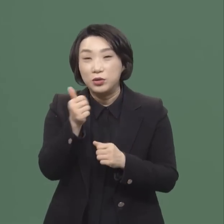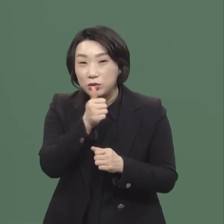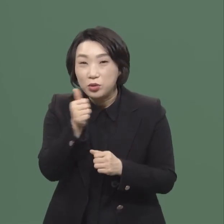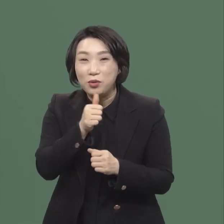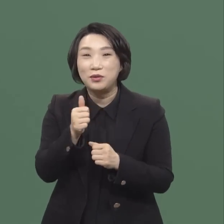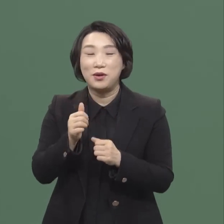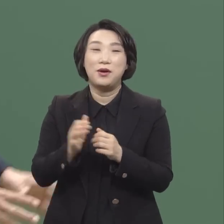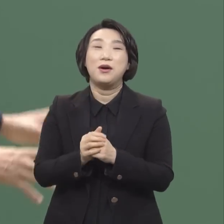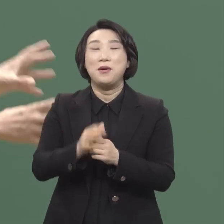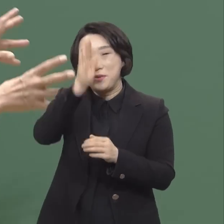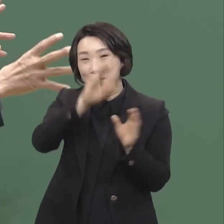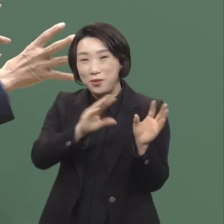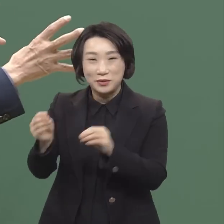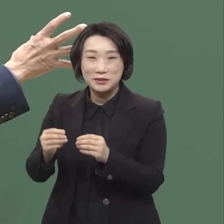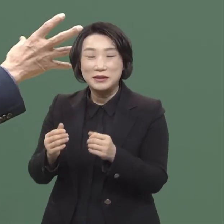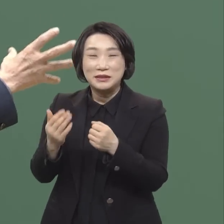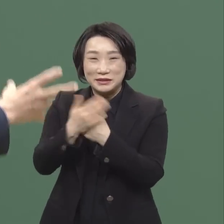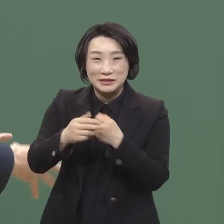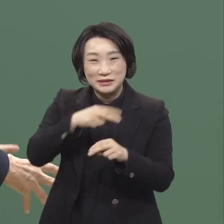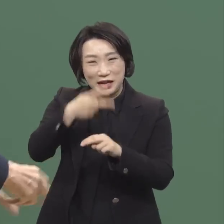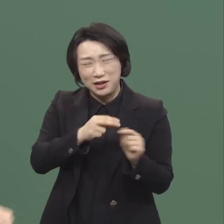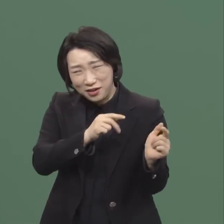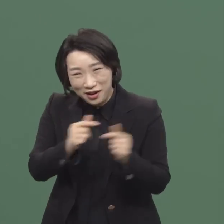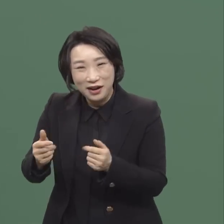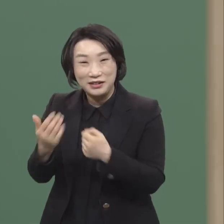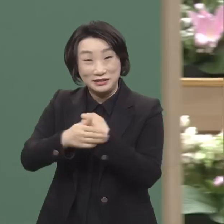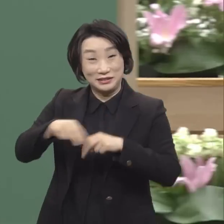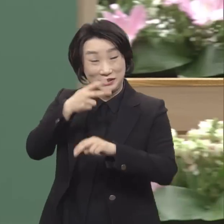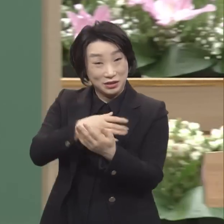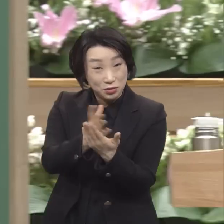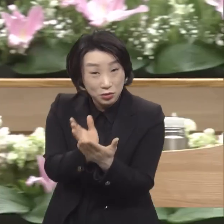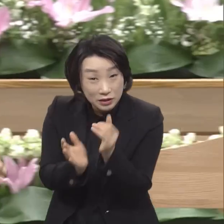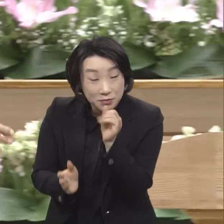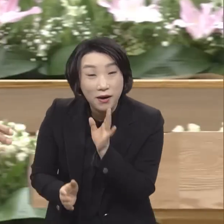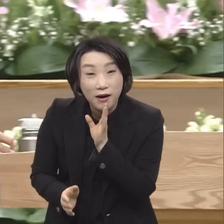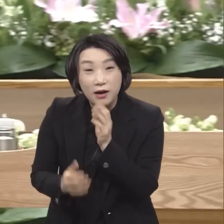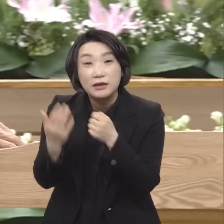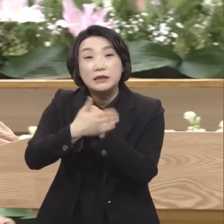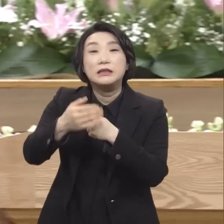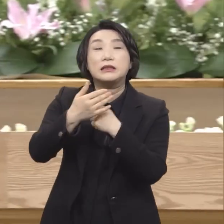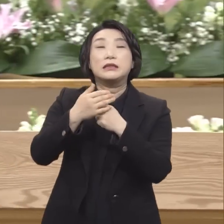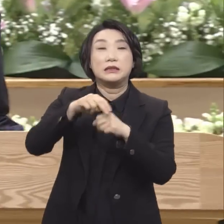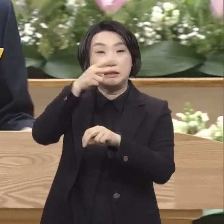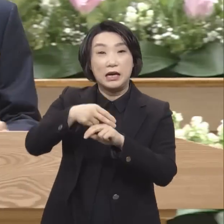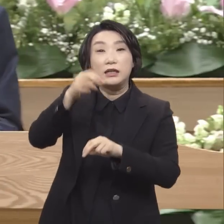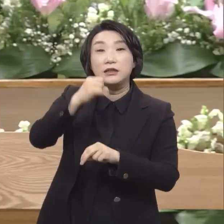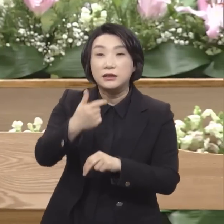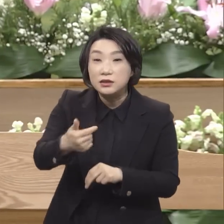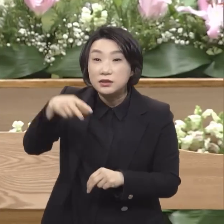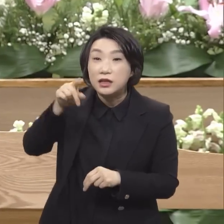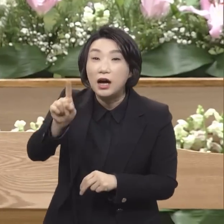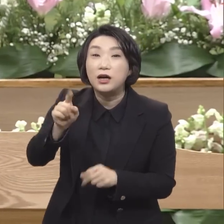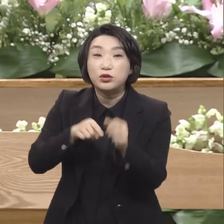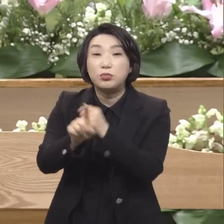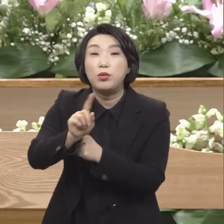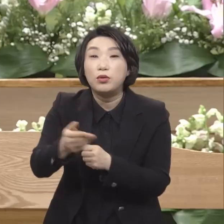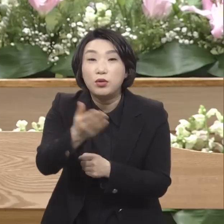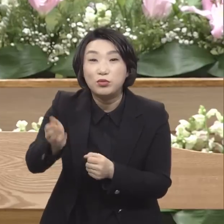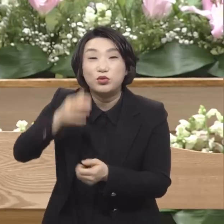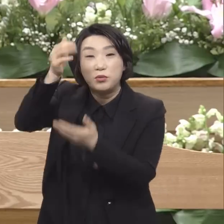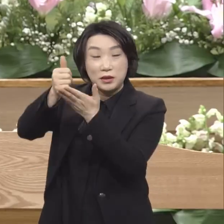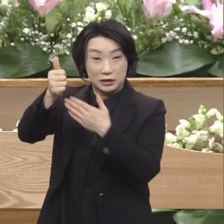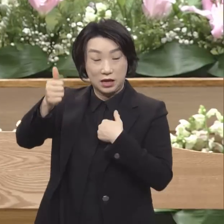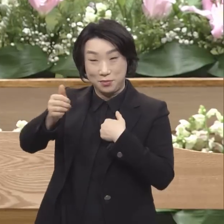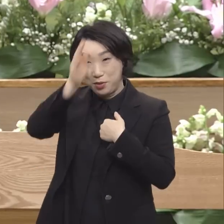병 고치는 은사, 여러 가지 은사가 다 있어요. 은사가 뭐냐? 성령이 나에게